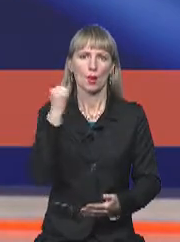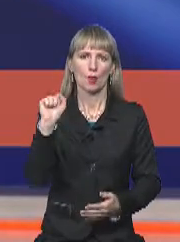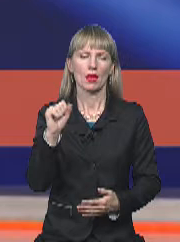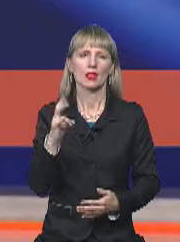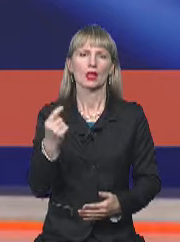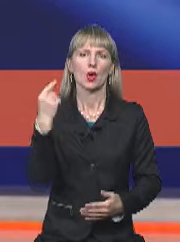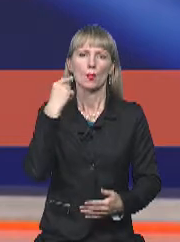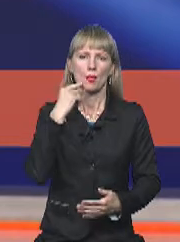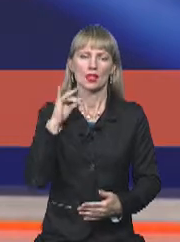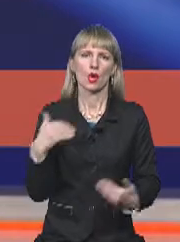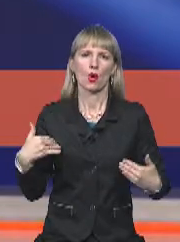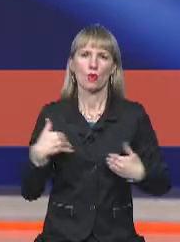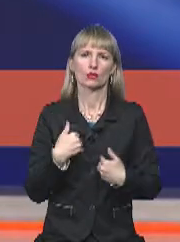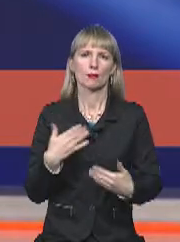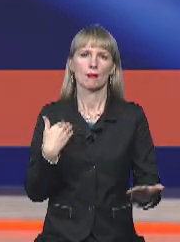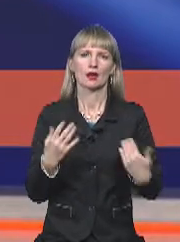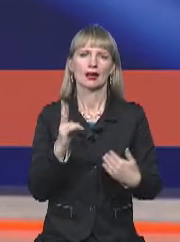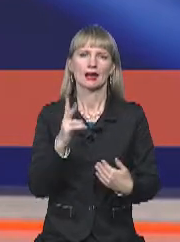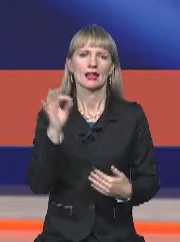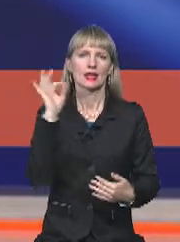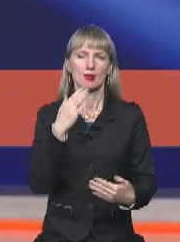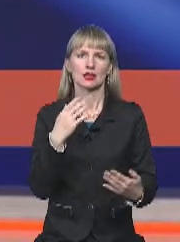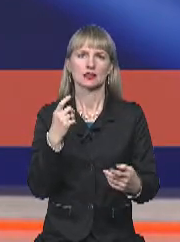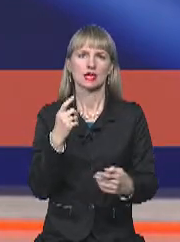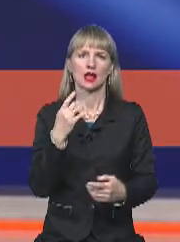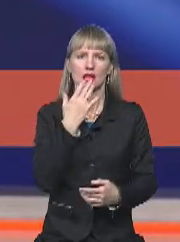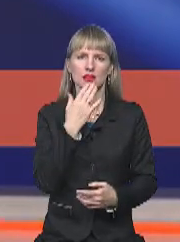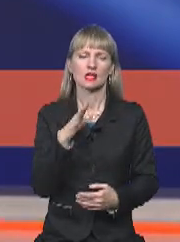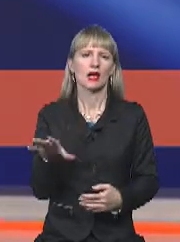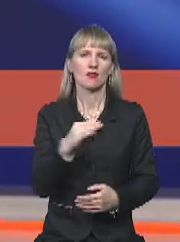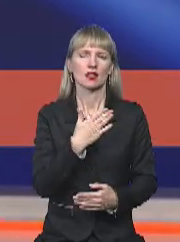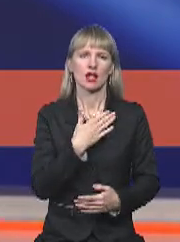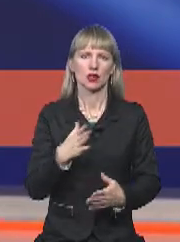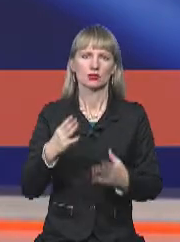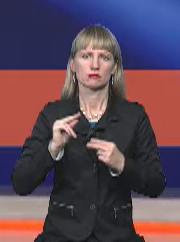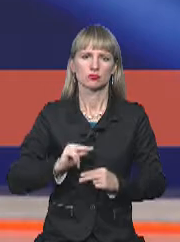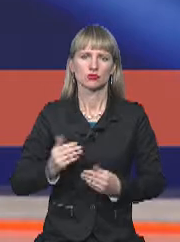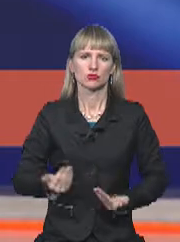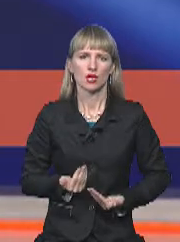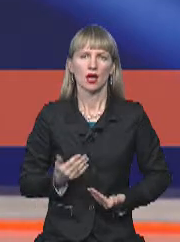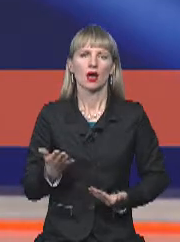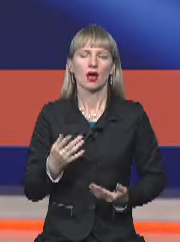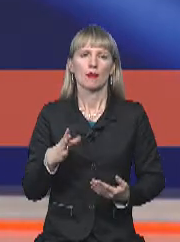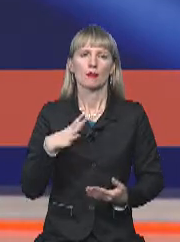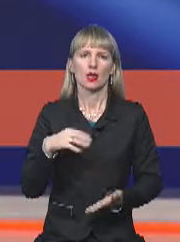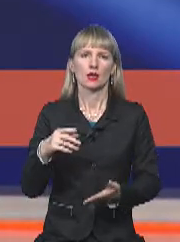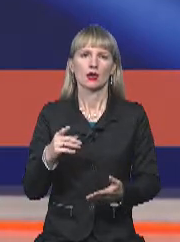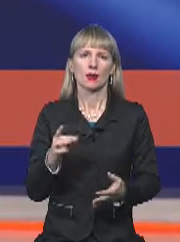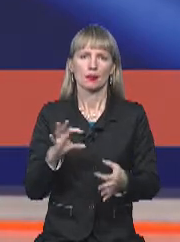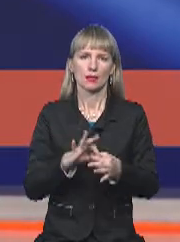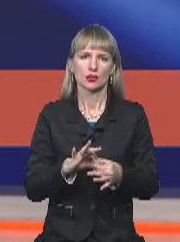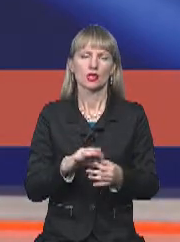над обидой и горечью по отношению к немецкой нации и ко всем нашим соотечественникам, которые так или иначе либо причастны к